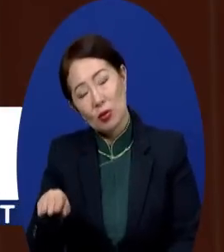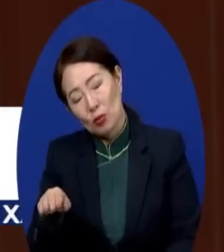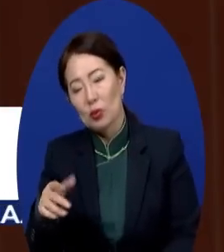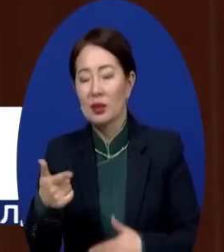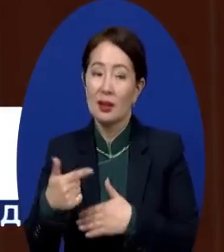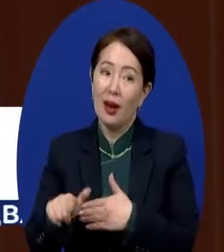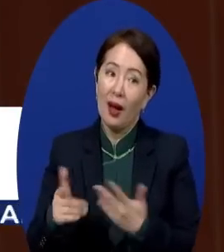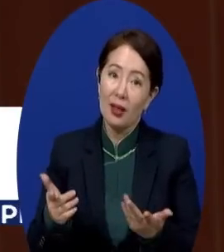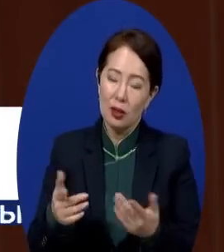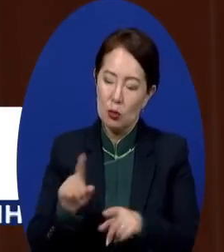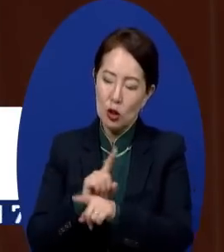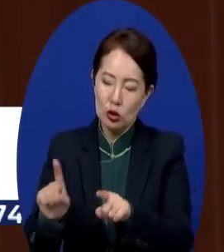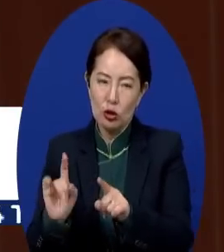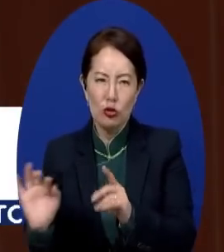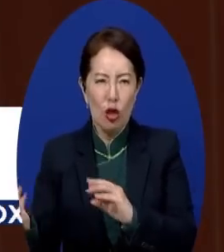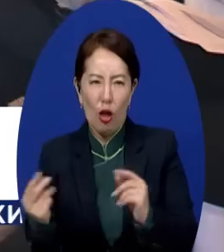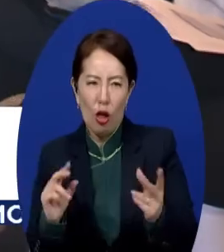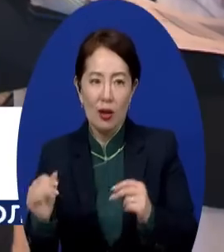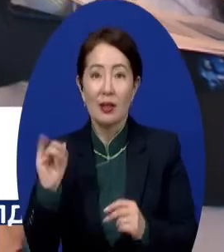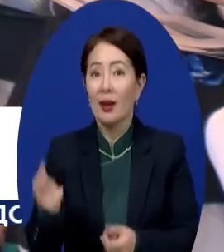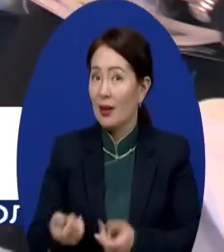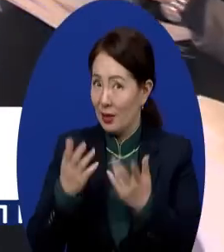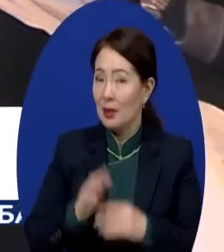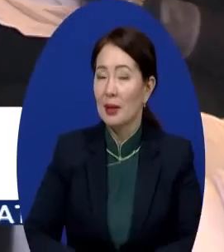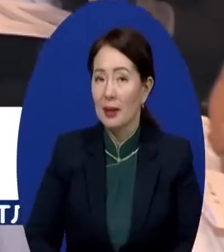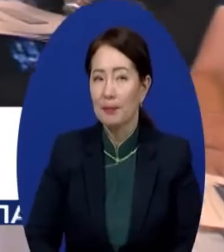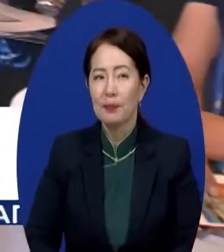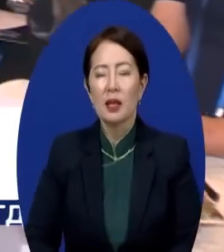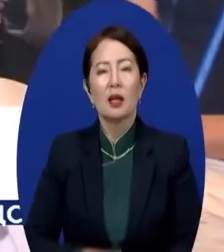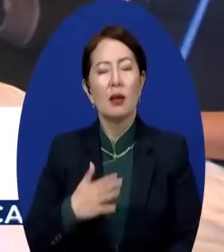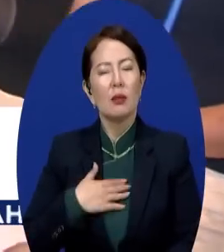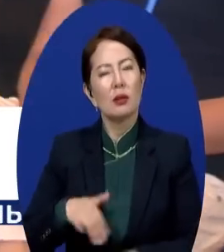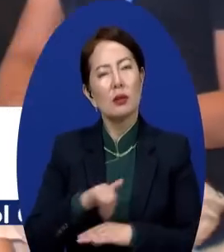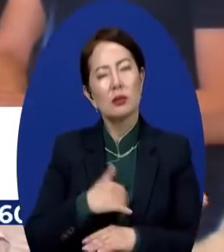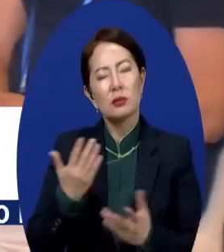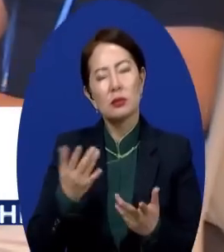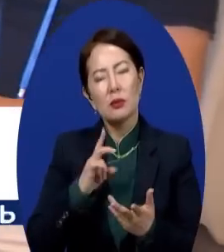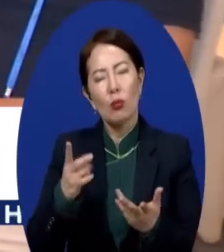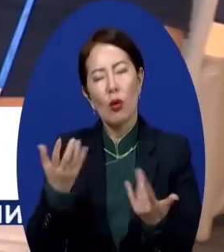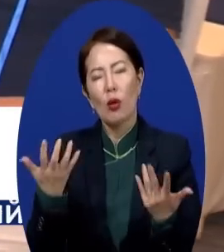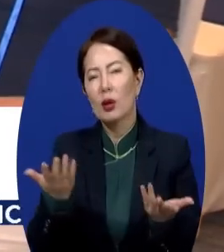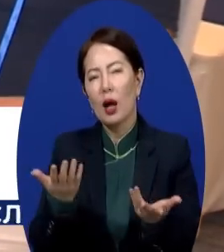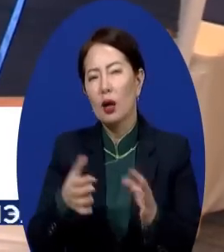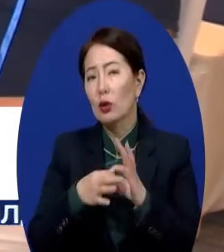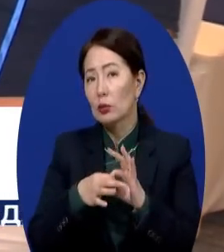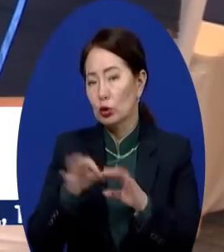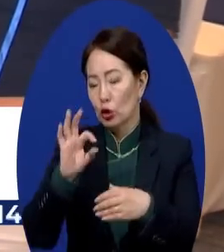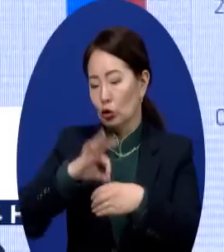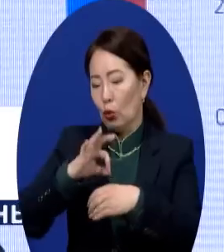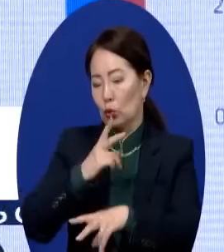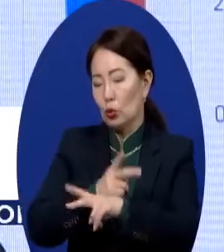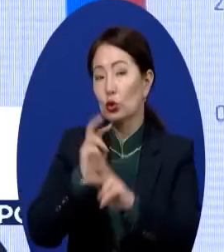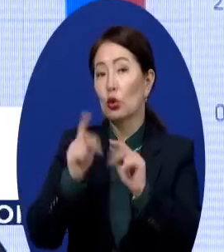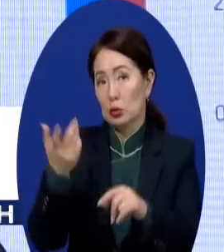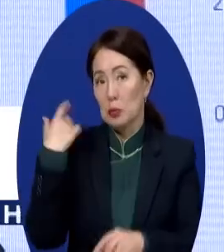гадна төрчил их явагддаг. Манад аль нам олон хүснөө шалтгаалан сонгуулийн хуульд өөрчлөлт оруулж